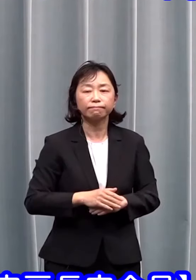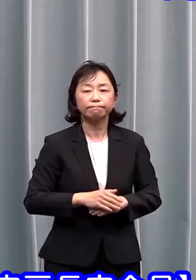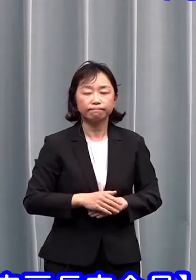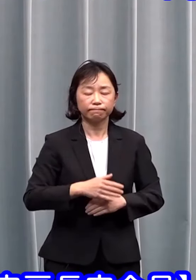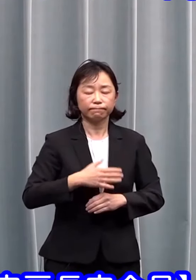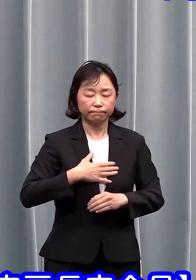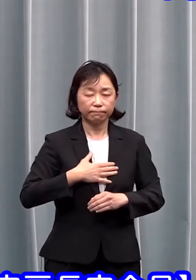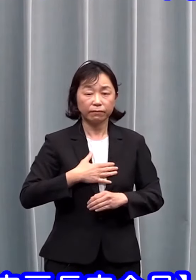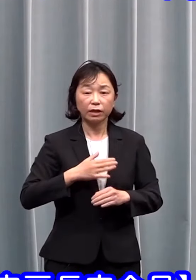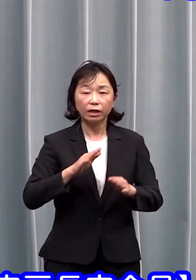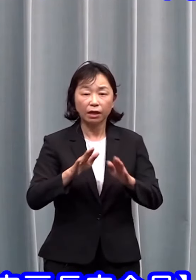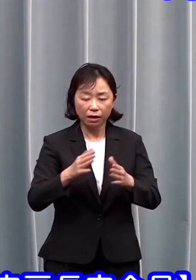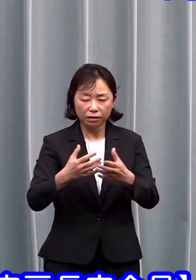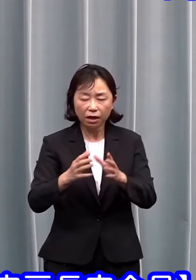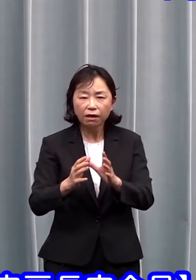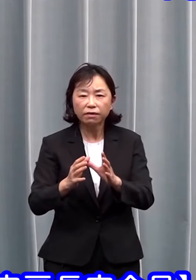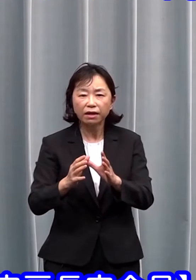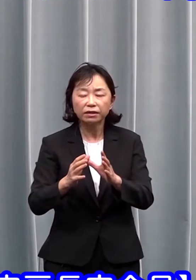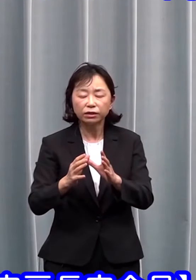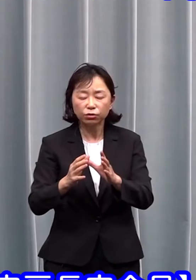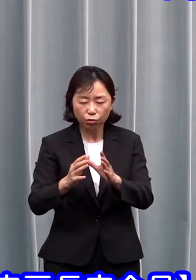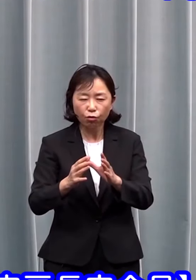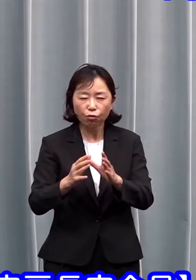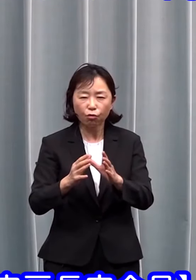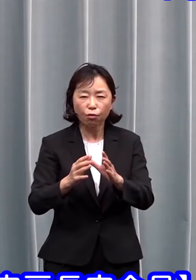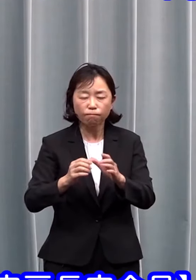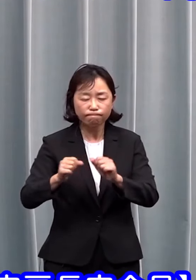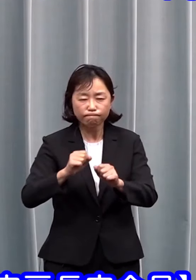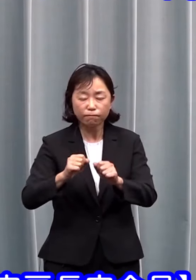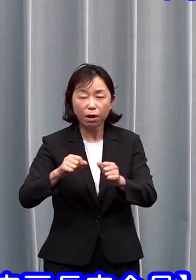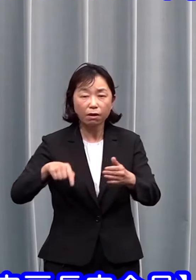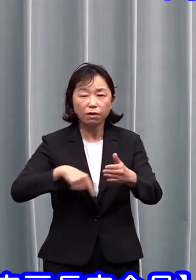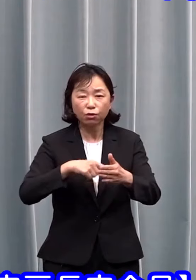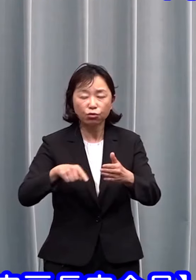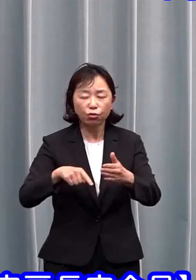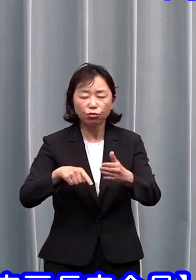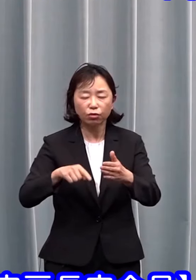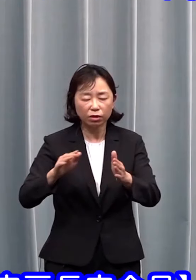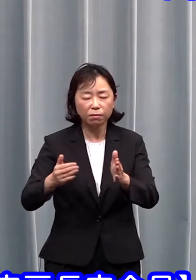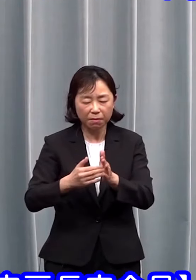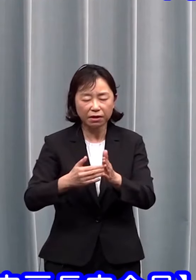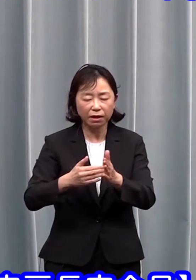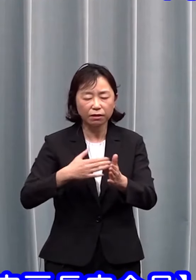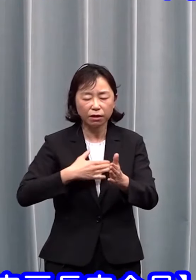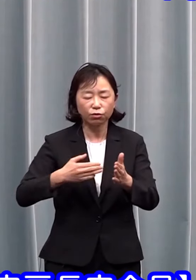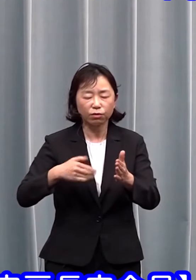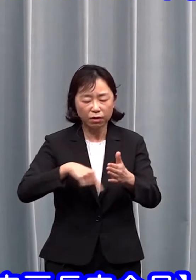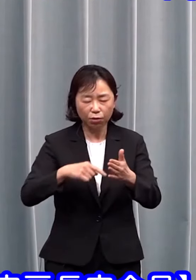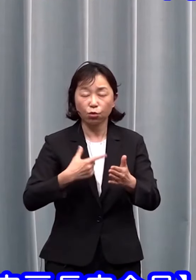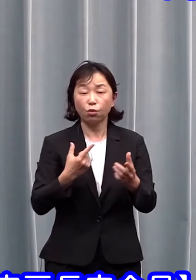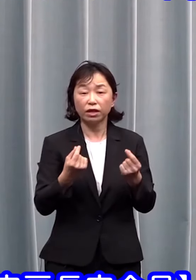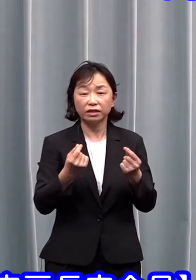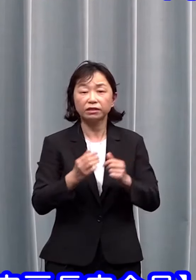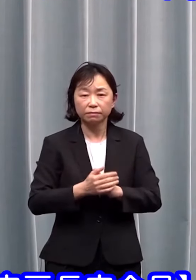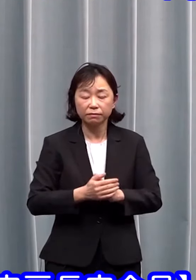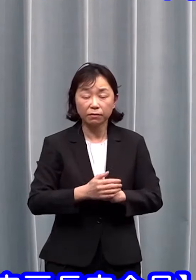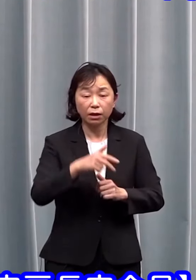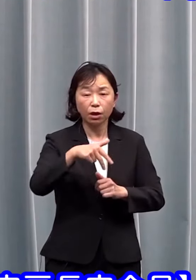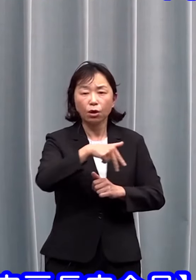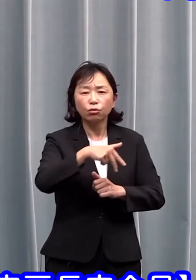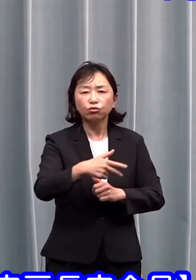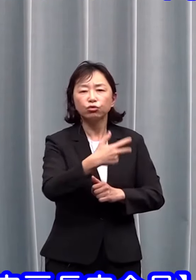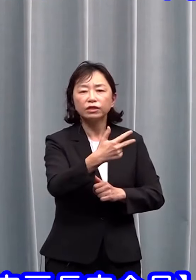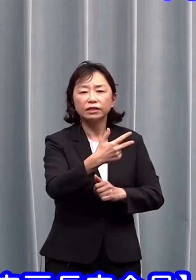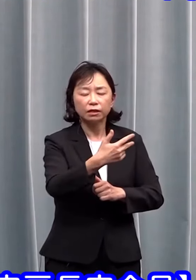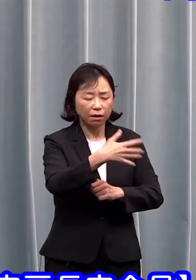躍としてアピールしてきたものと変わりませんので、2ヶ月以上が経った中で、ライフラインの復旧など、珠洲市なんかはまず断水状況が